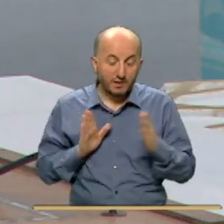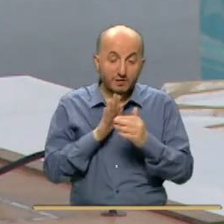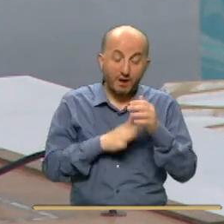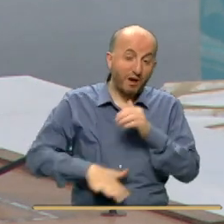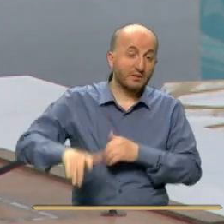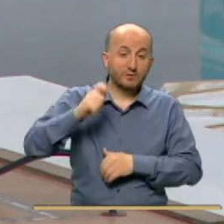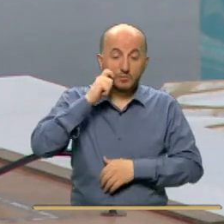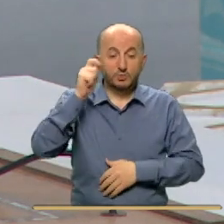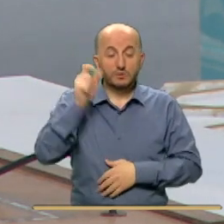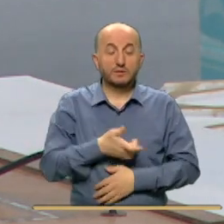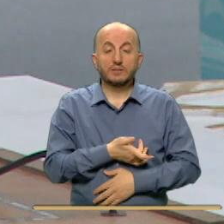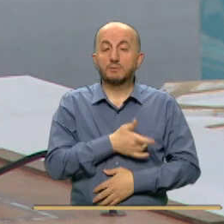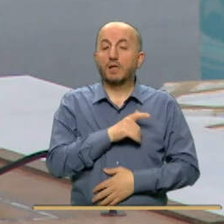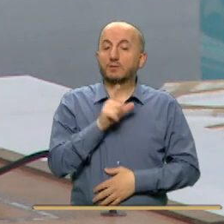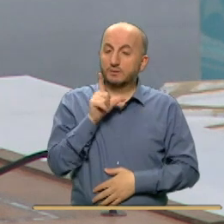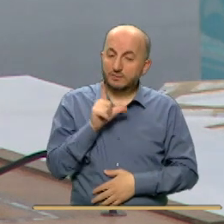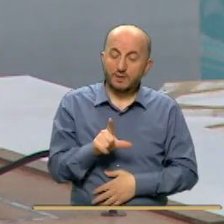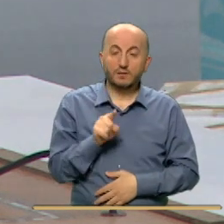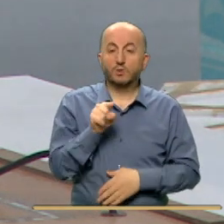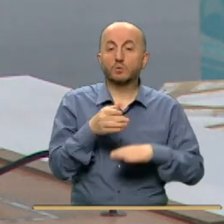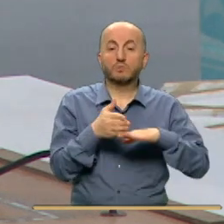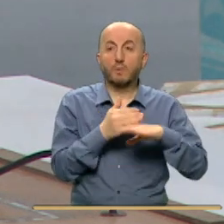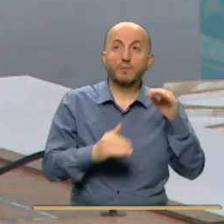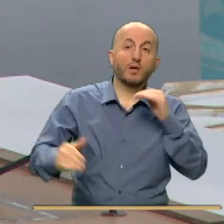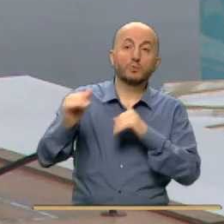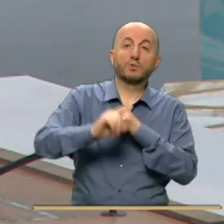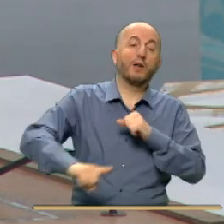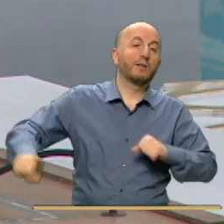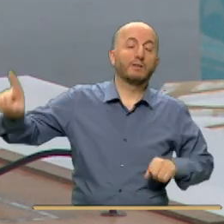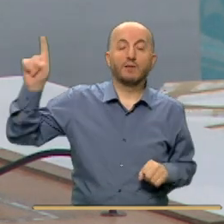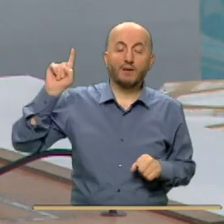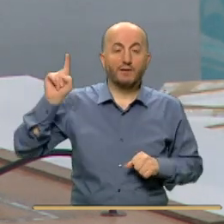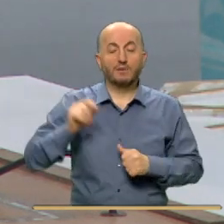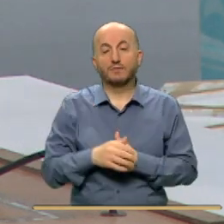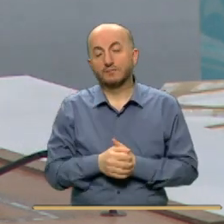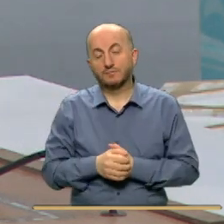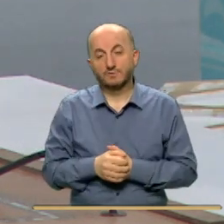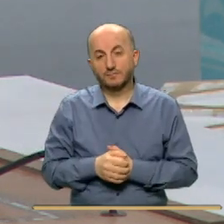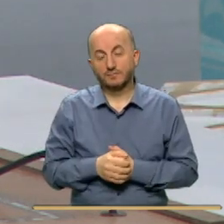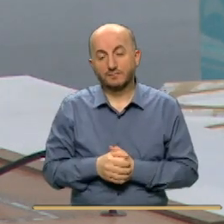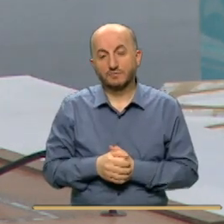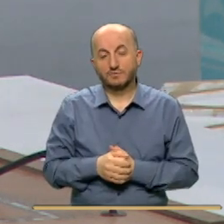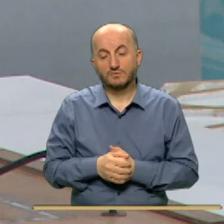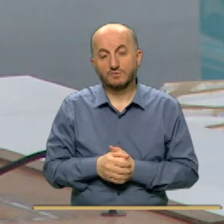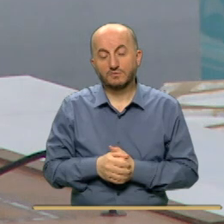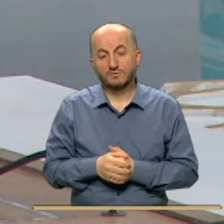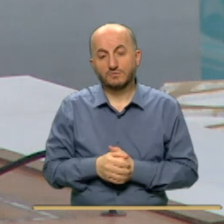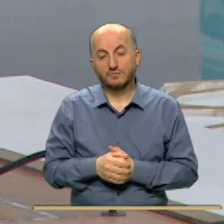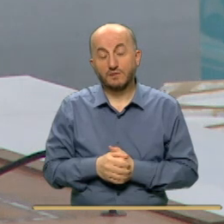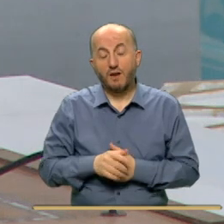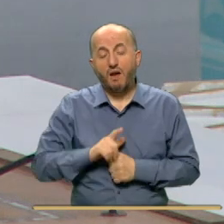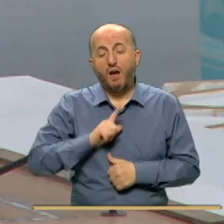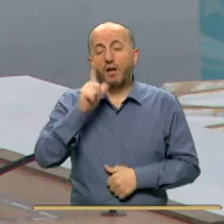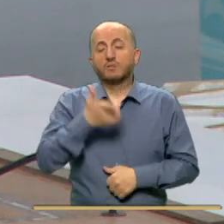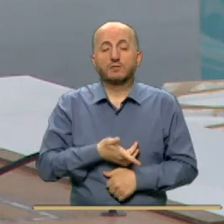müminin imanının gereğidir. Onun için yüce Rabbimiz ya eyyuhen nasu ubudu rabbakumullezî halakakum. Ey